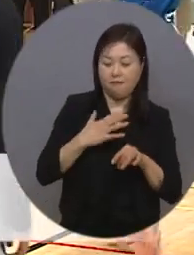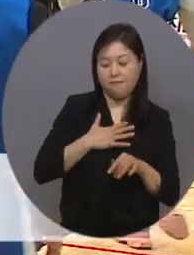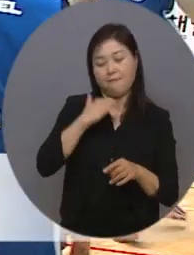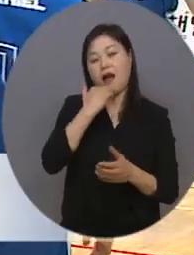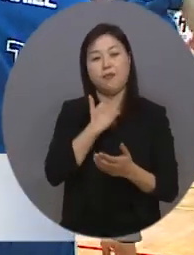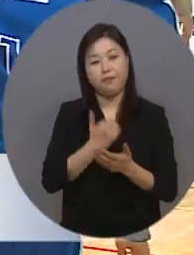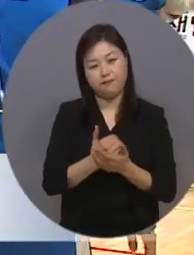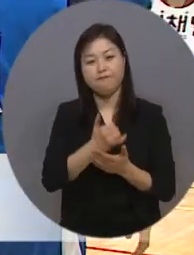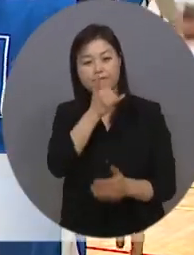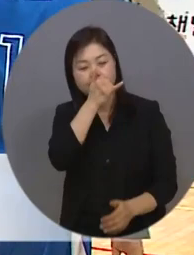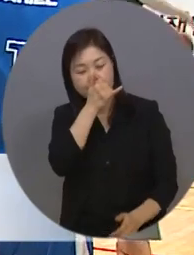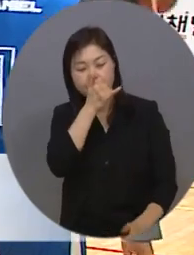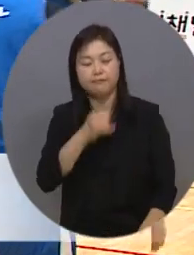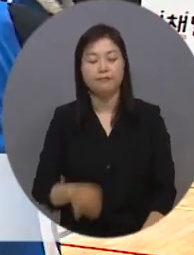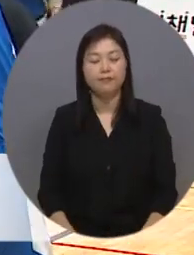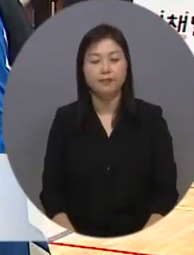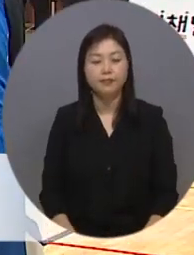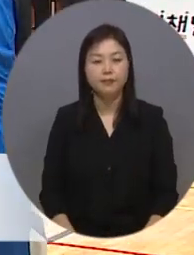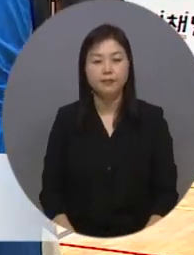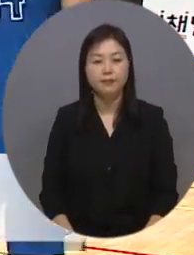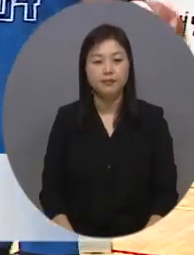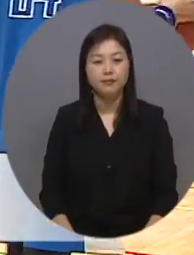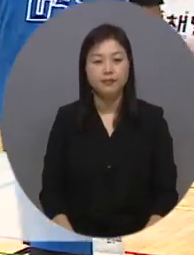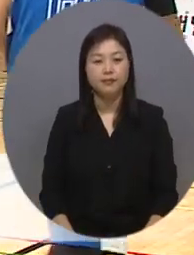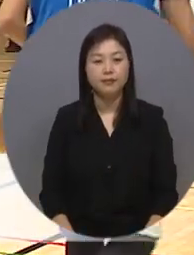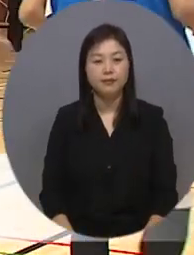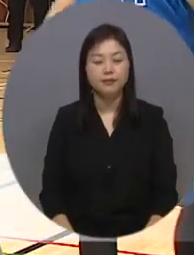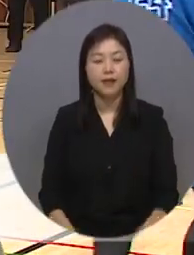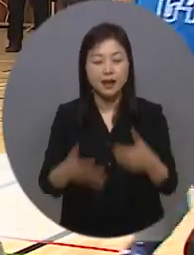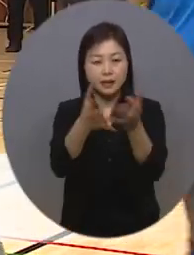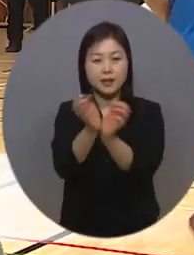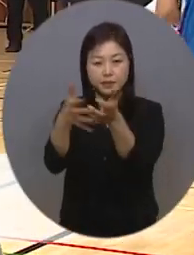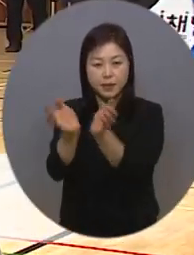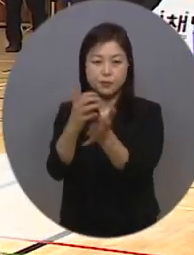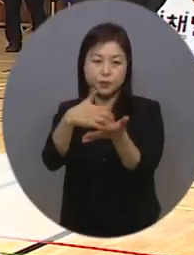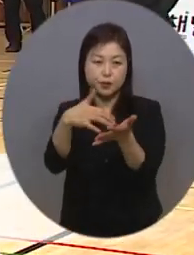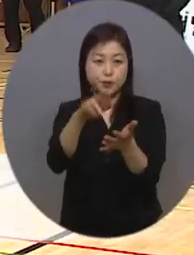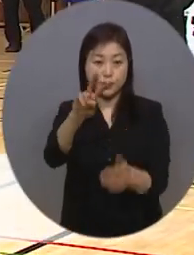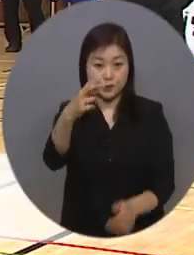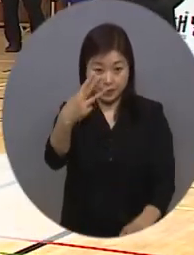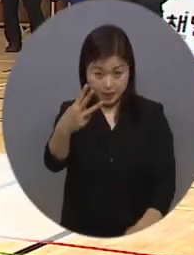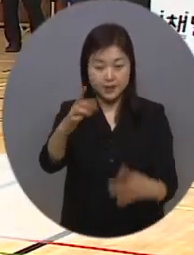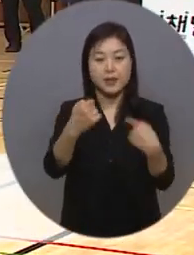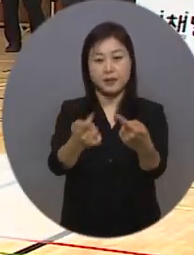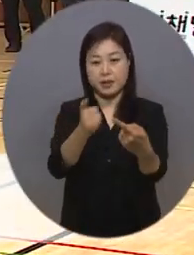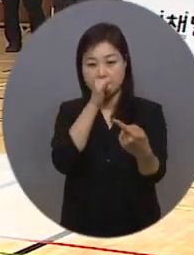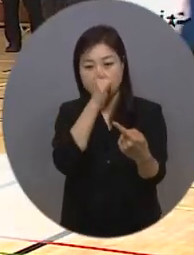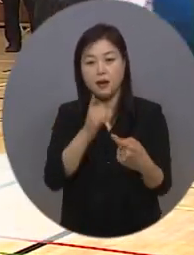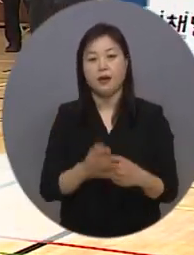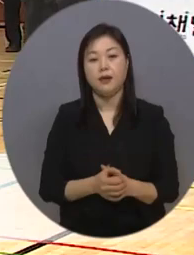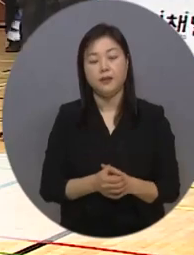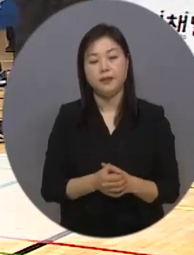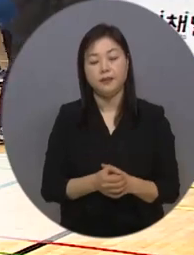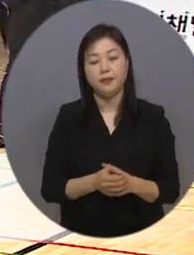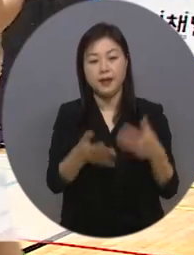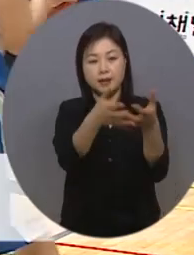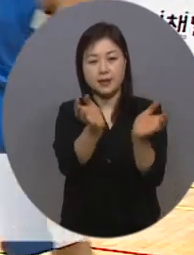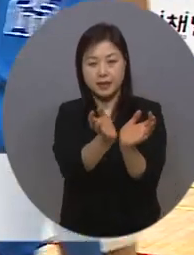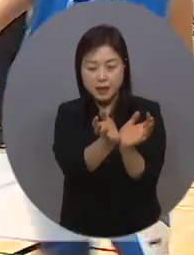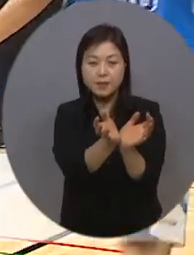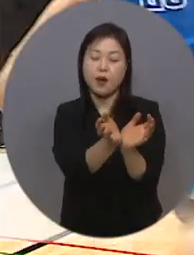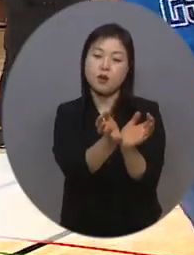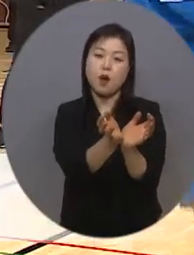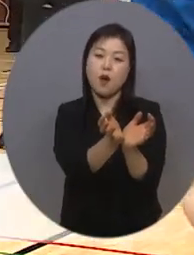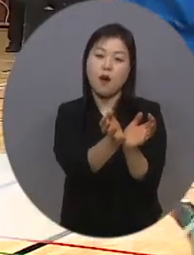좀 이제 저한테 좀 다가올 것 같거든요. 23개 팀들이 이제 참가를 하는데 그 팀들도 지금 섭외가